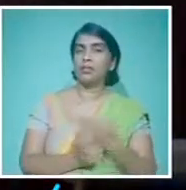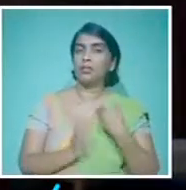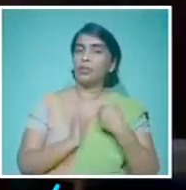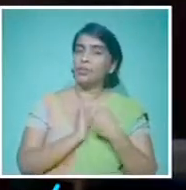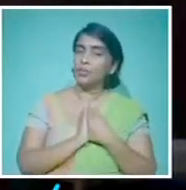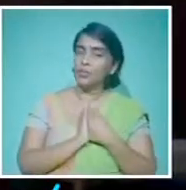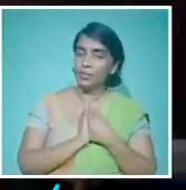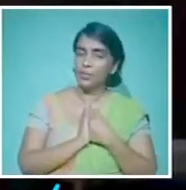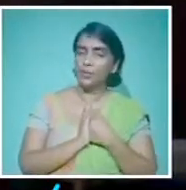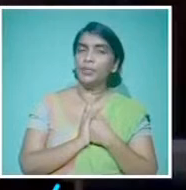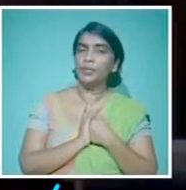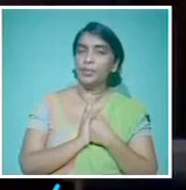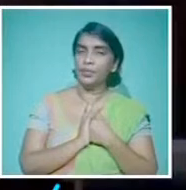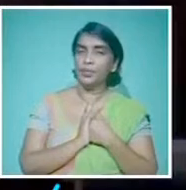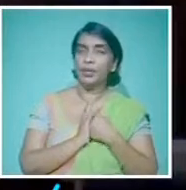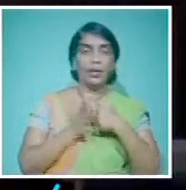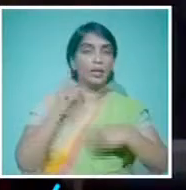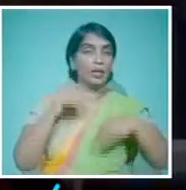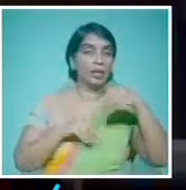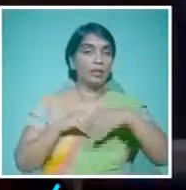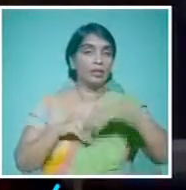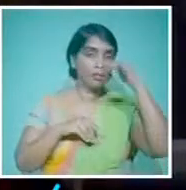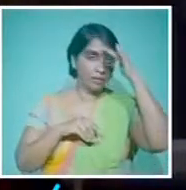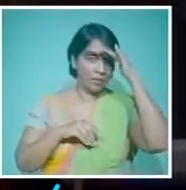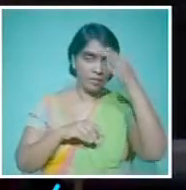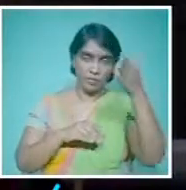karena desa pahlawan naik.